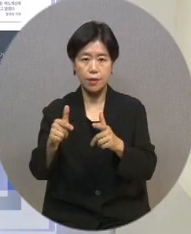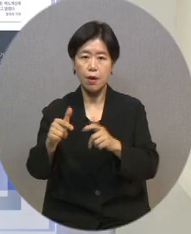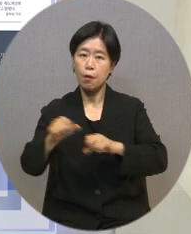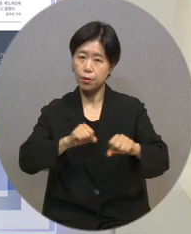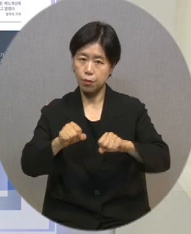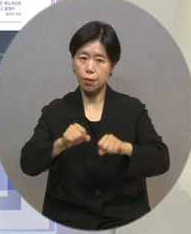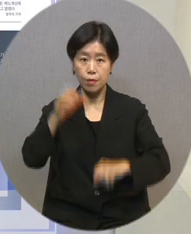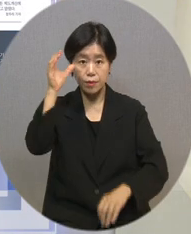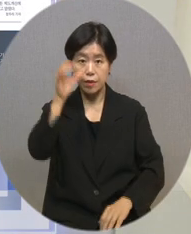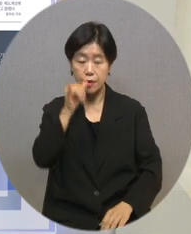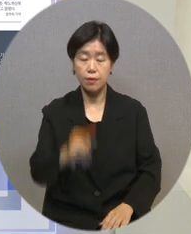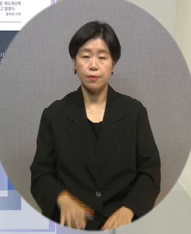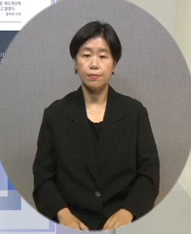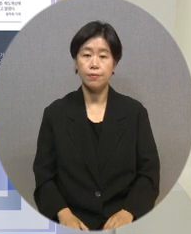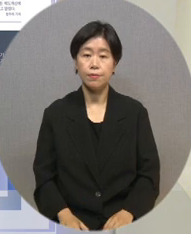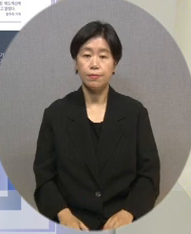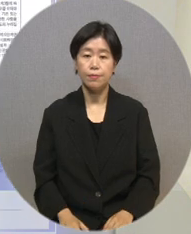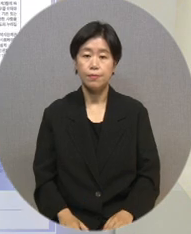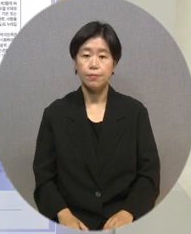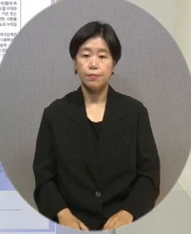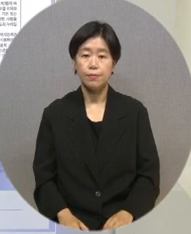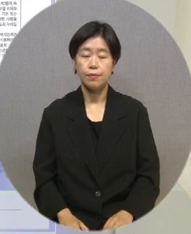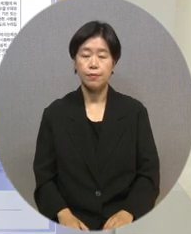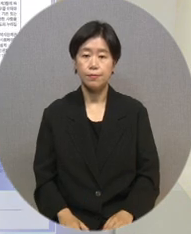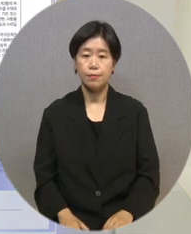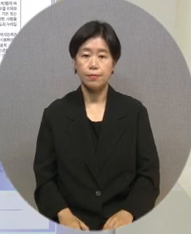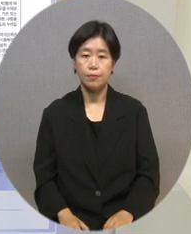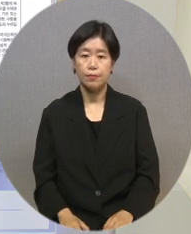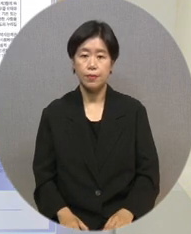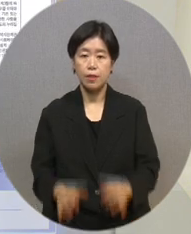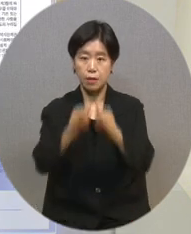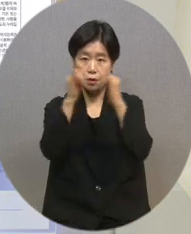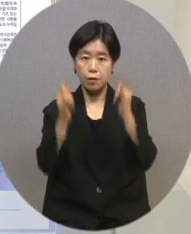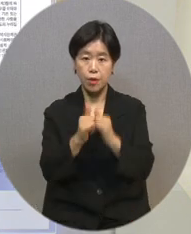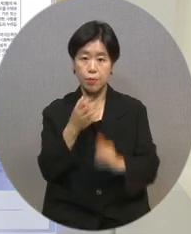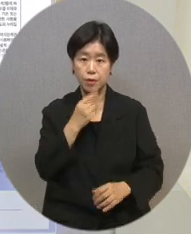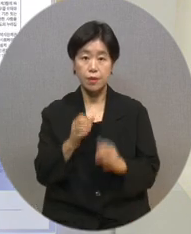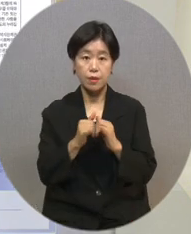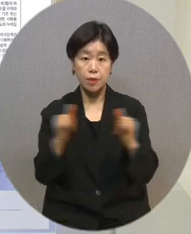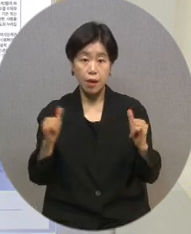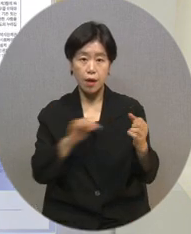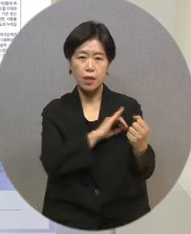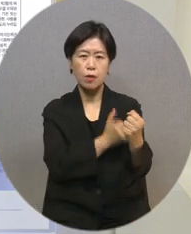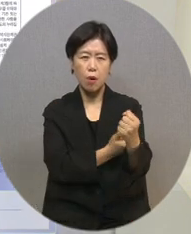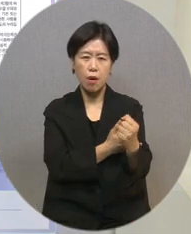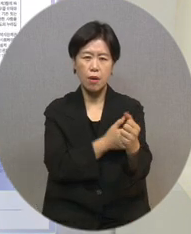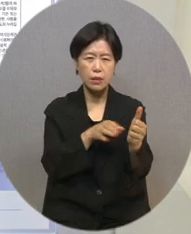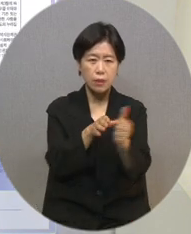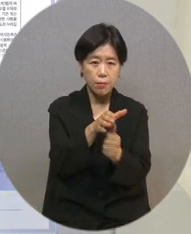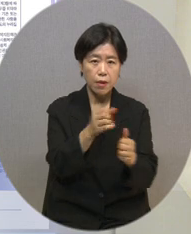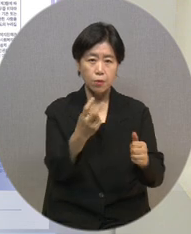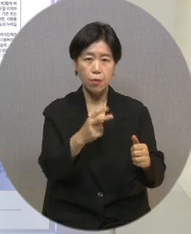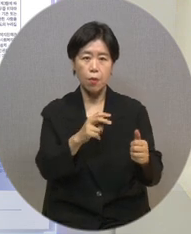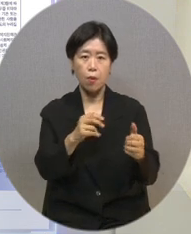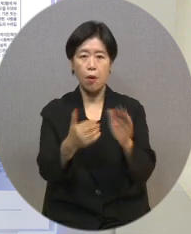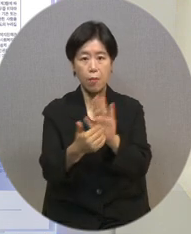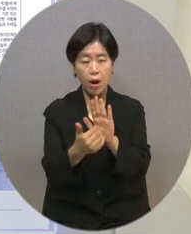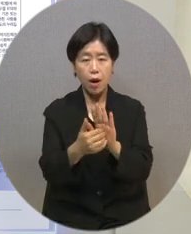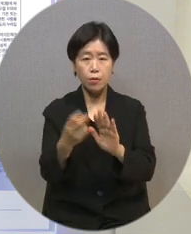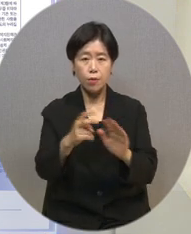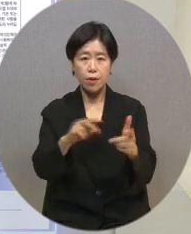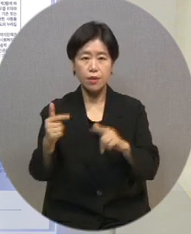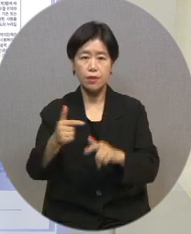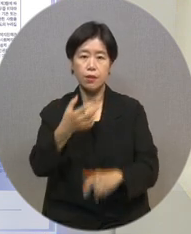바랍니다 계속해서 장애 신문 면입니다 사회복지사 인권 치매 예방과 권익 향상을 위한